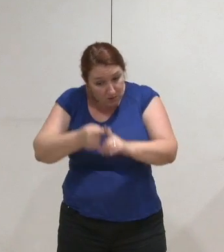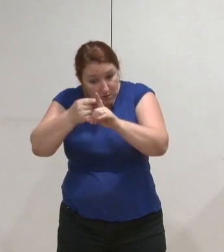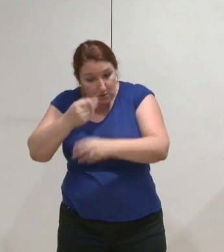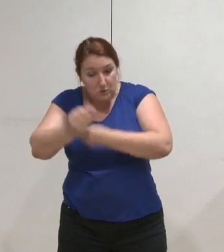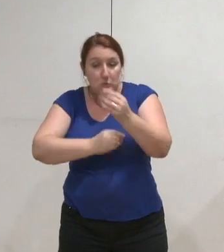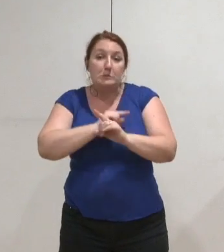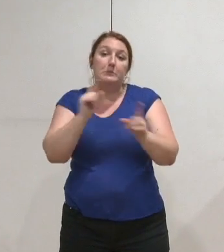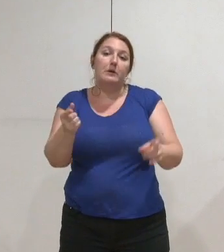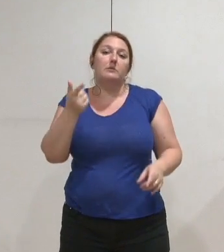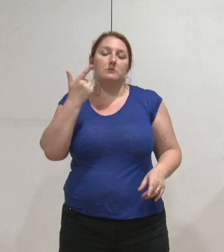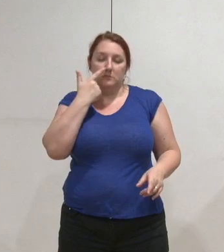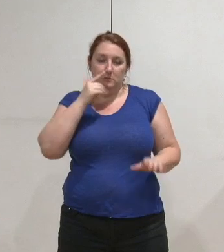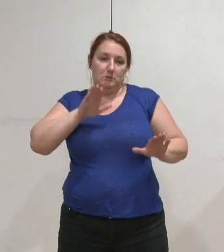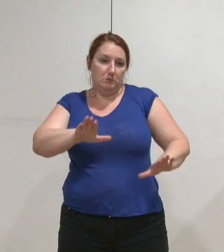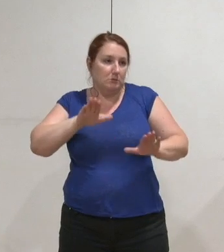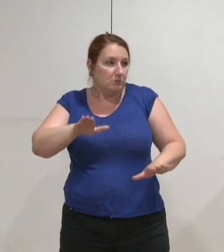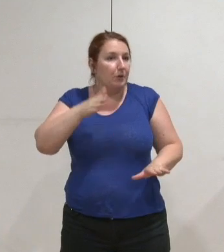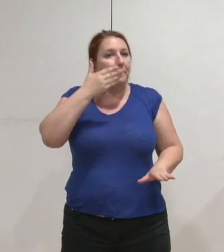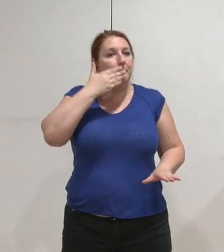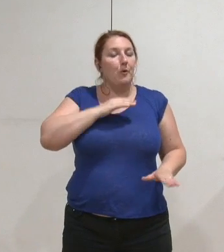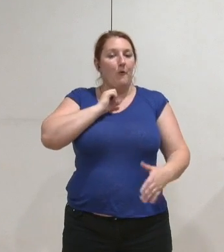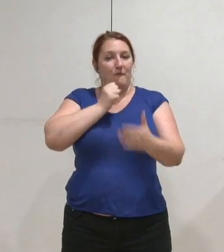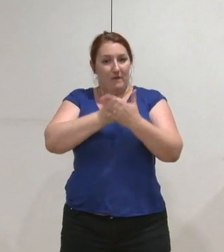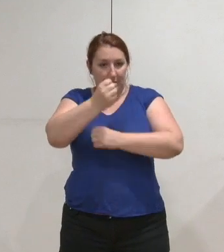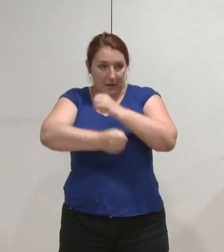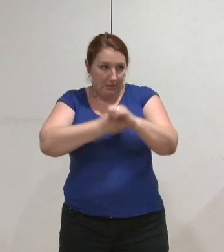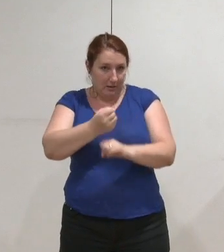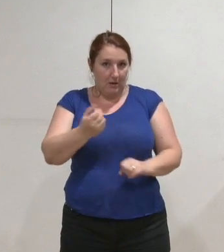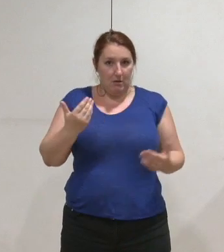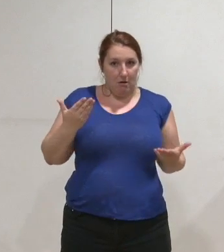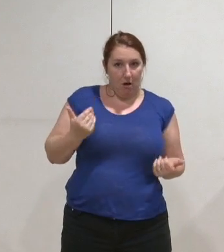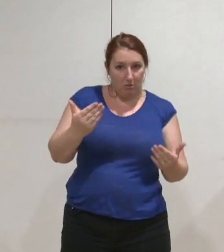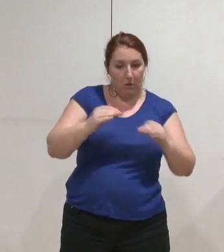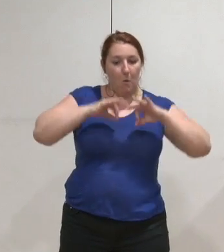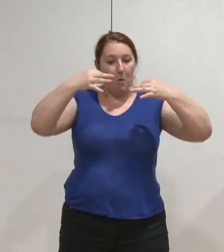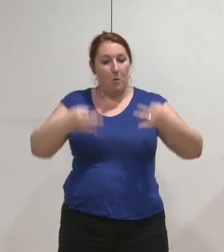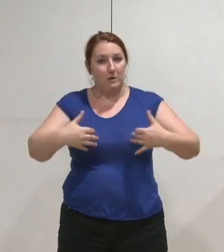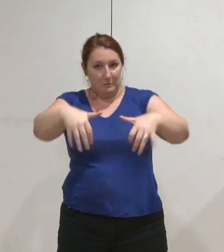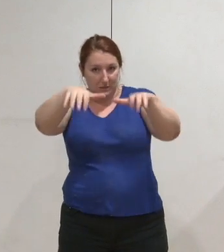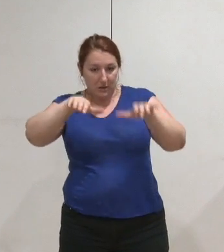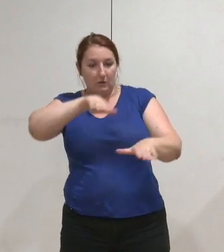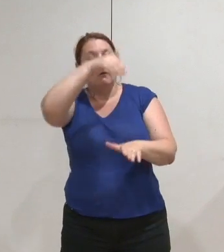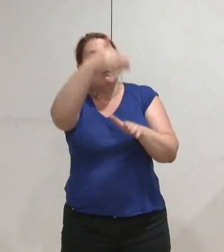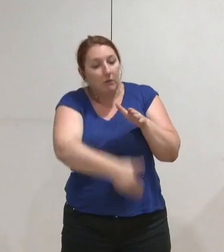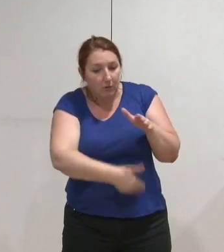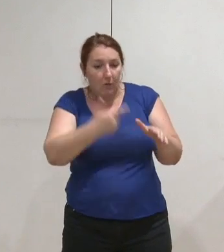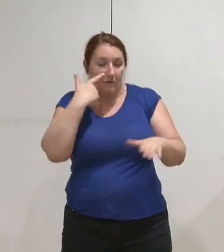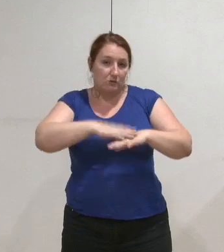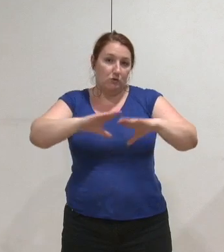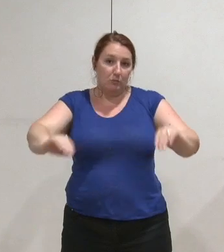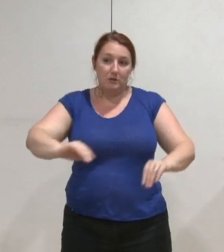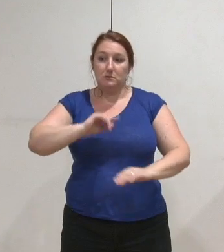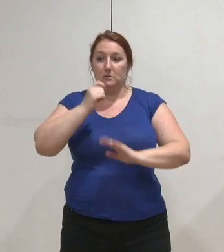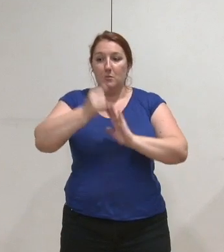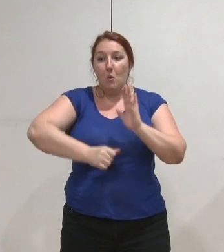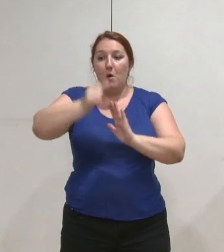qu'il est utile d'attendre la fin de l'année et le compte administratif pour pouvoir juger en état plutôt que de refaire